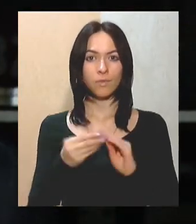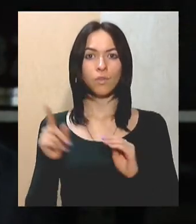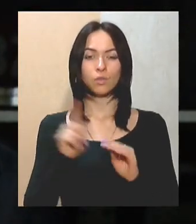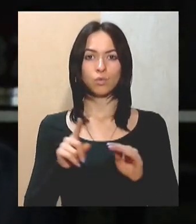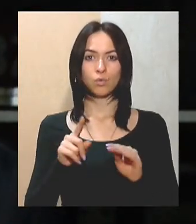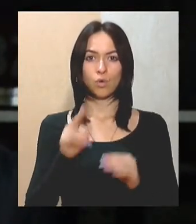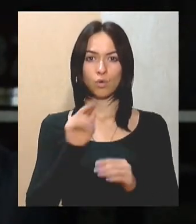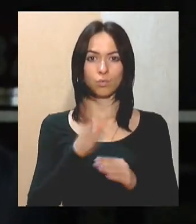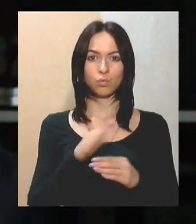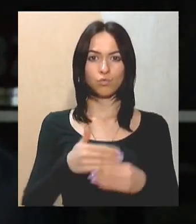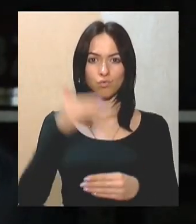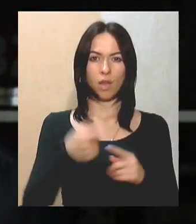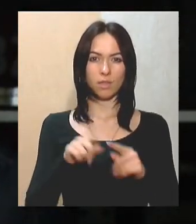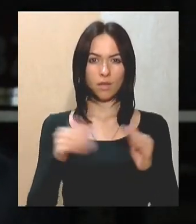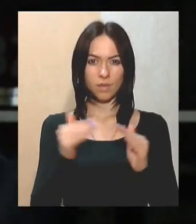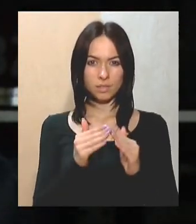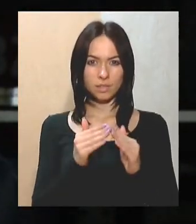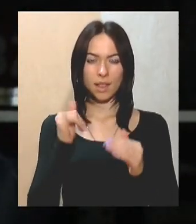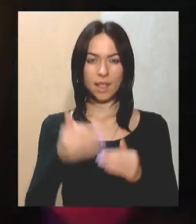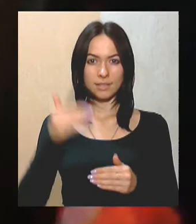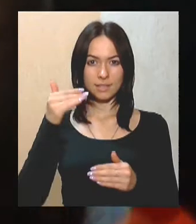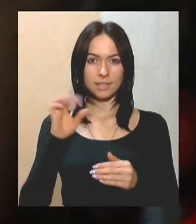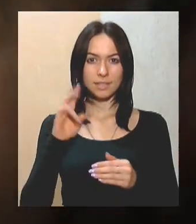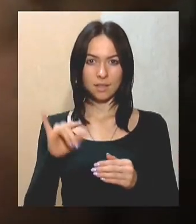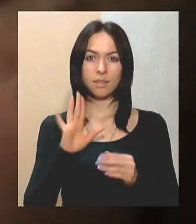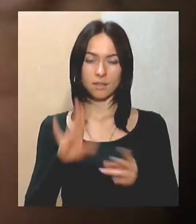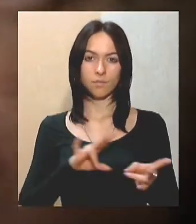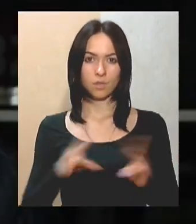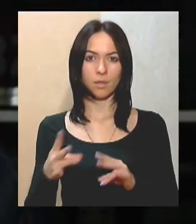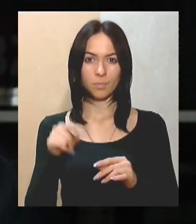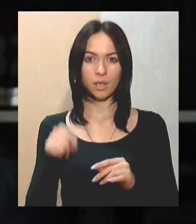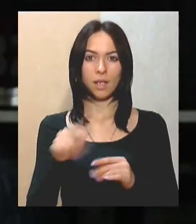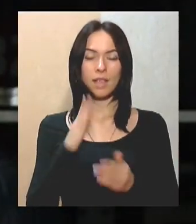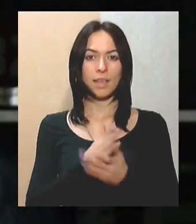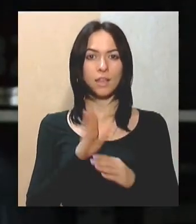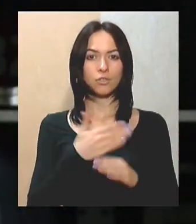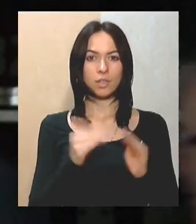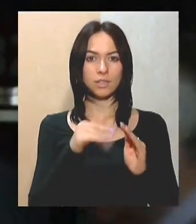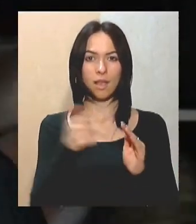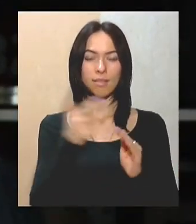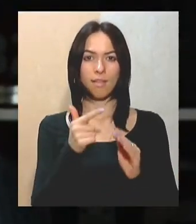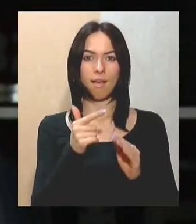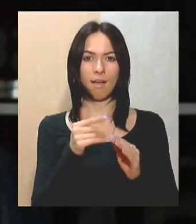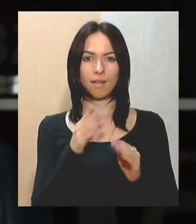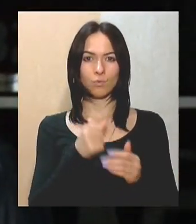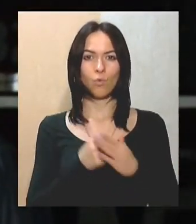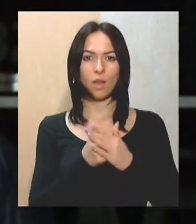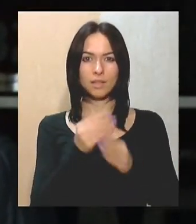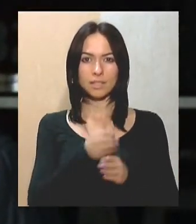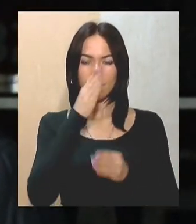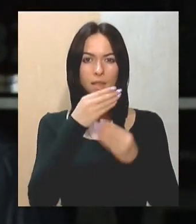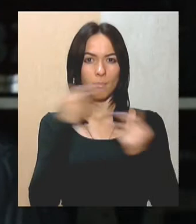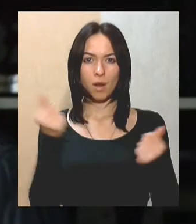цього будинку і несучі стіни знаходяться в устойчивому стані. Є частини будинку, де перекриття повністю пропали,